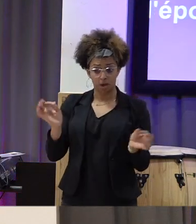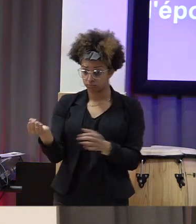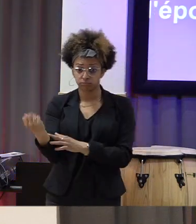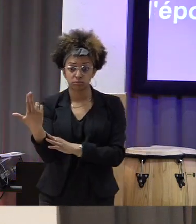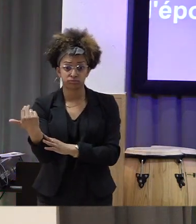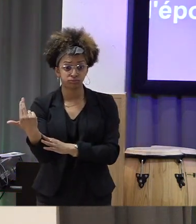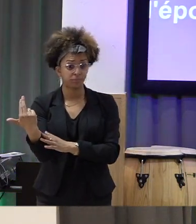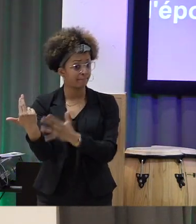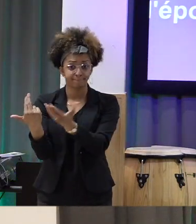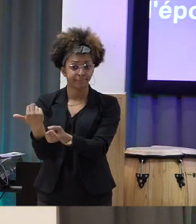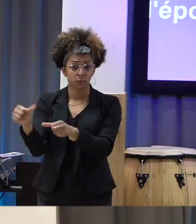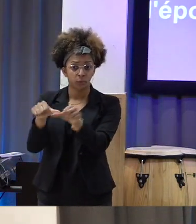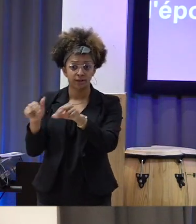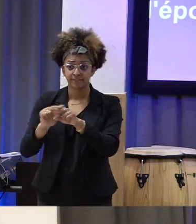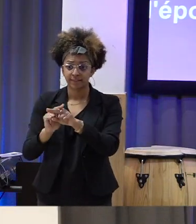Les vierges prudentes,